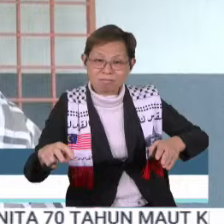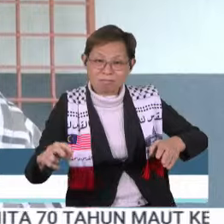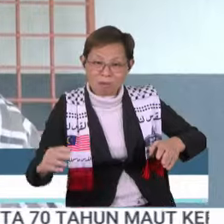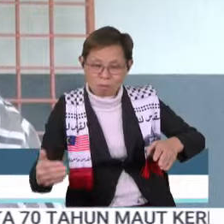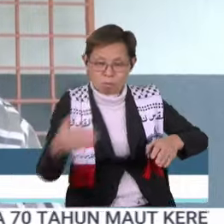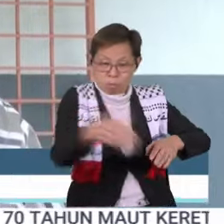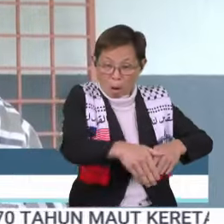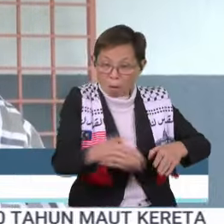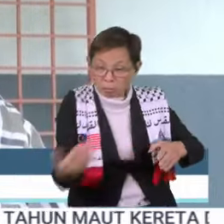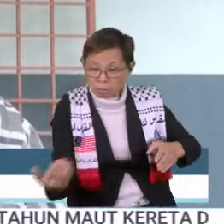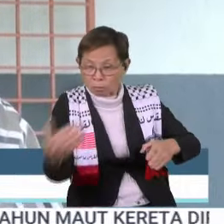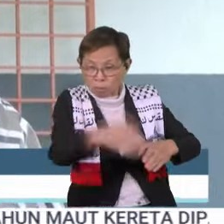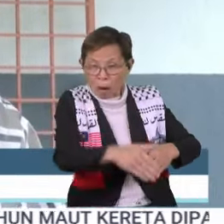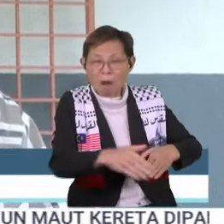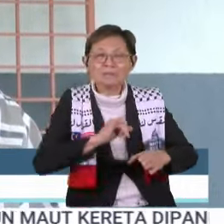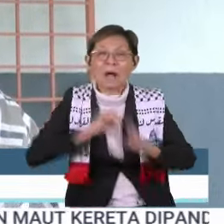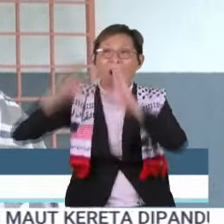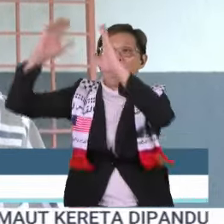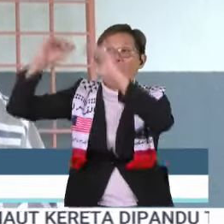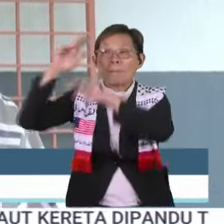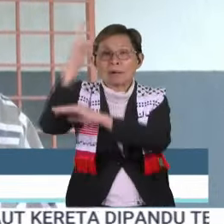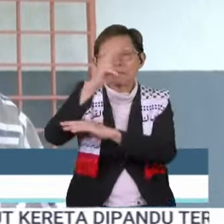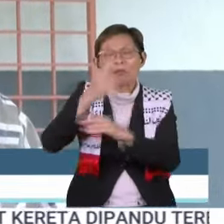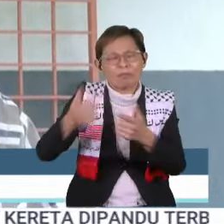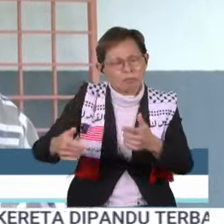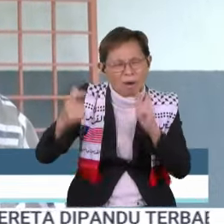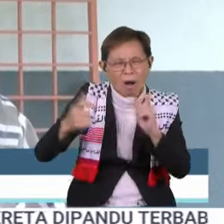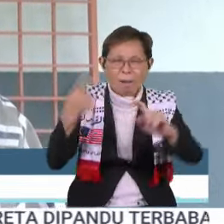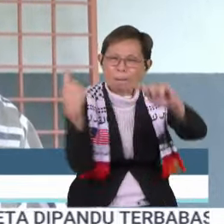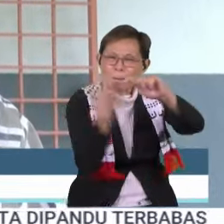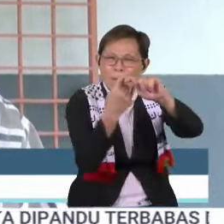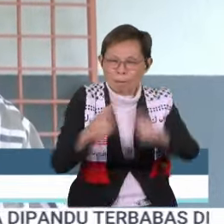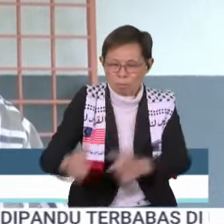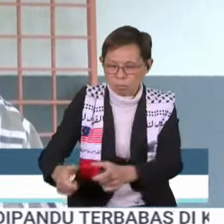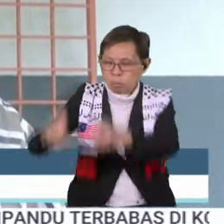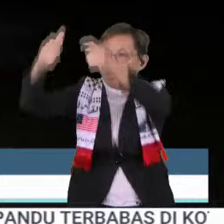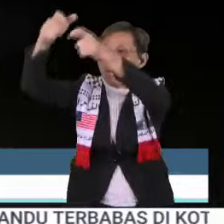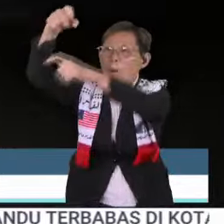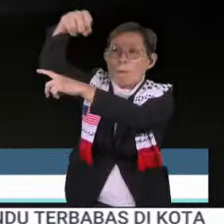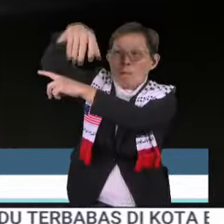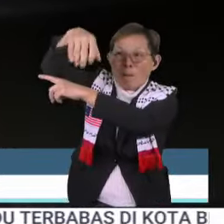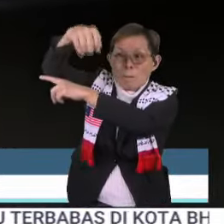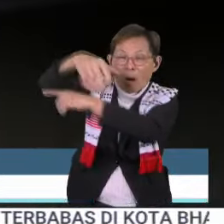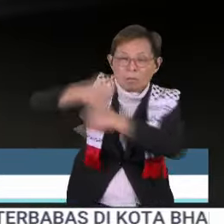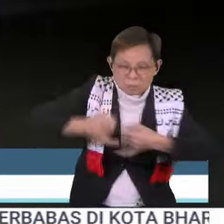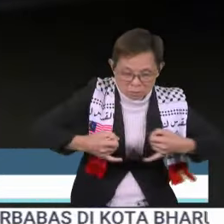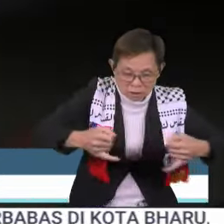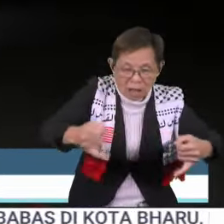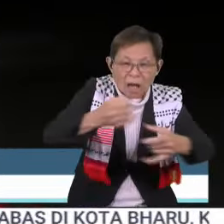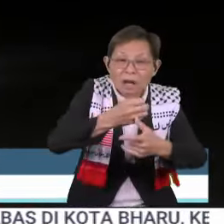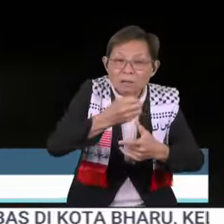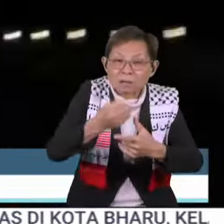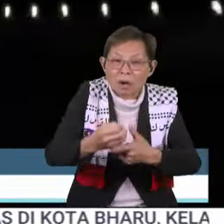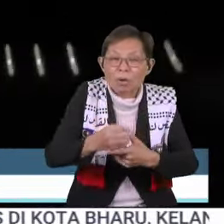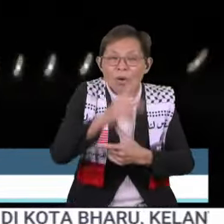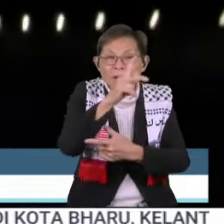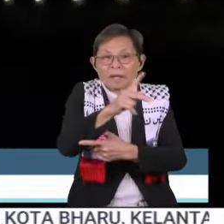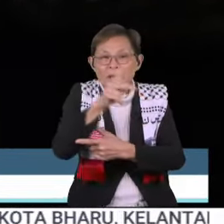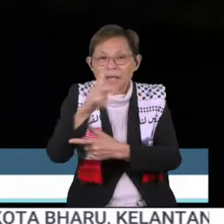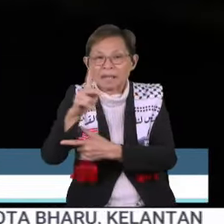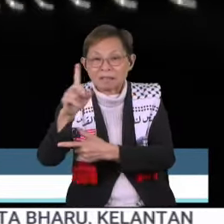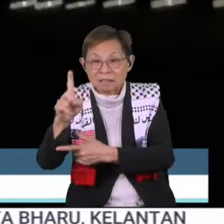saya berharap agar pihak kerajaan terutamanya dapat menyegerakan pembinaan lampu jalan atau sebagaimana yang